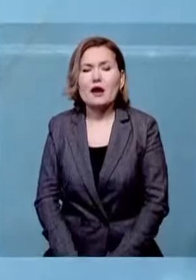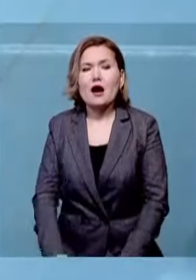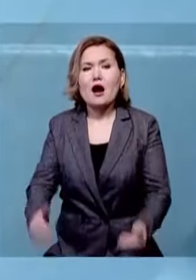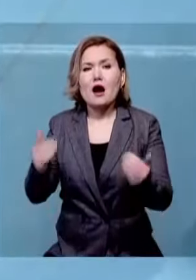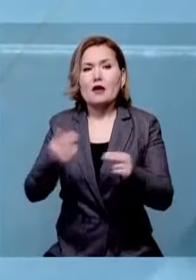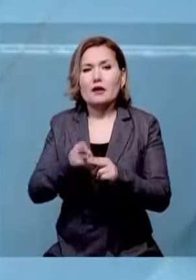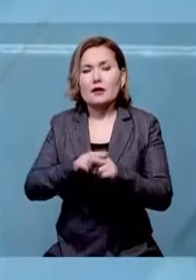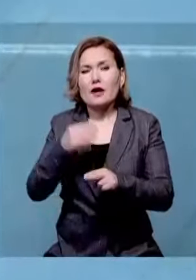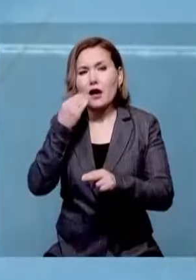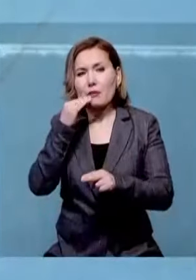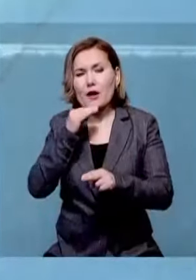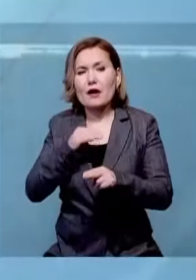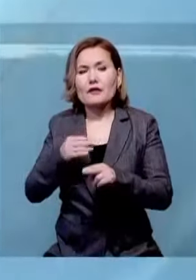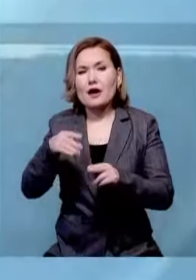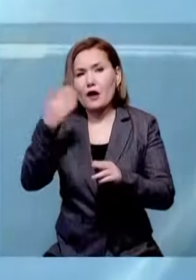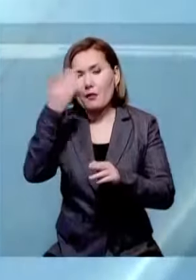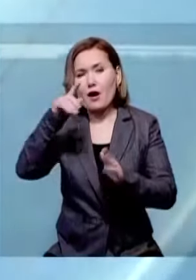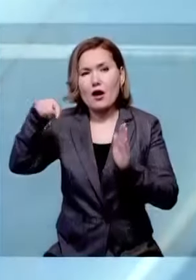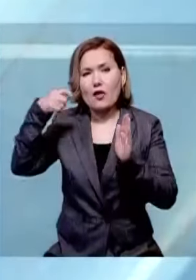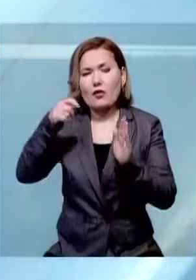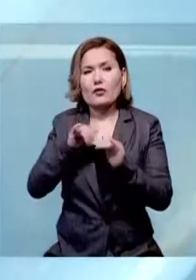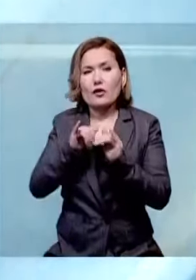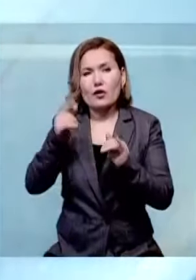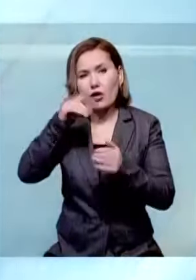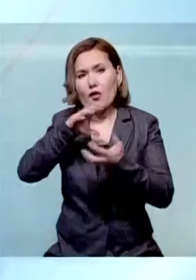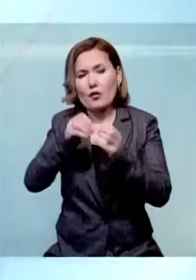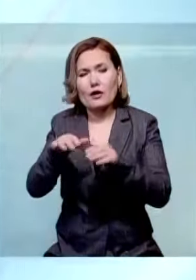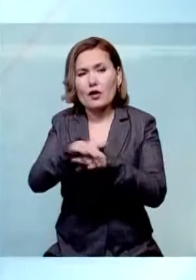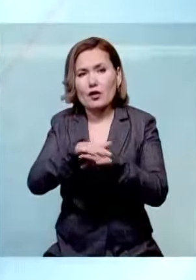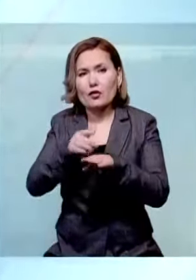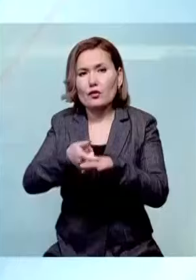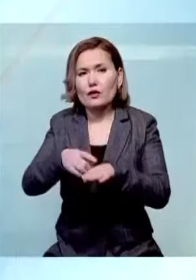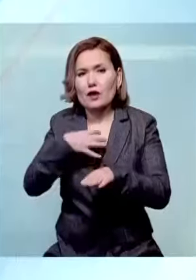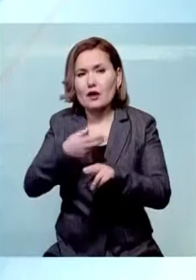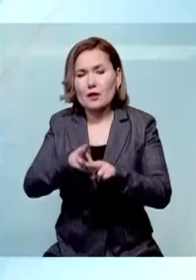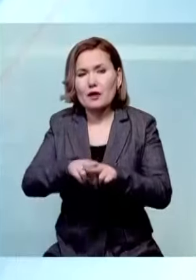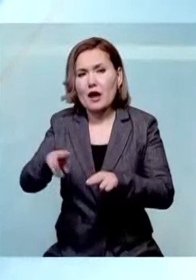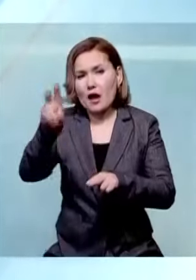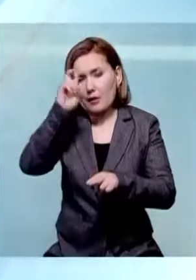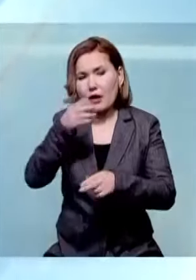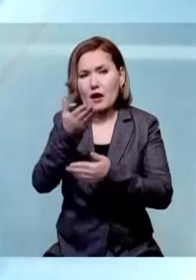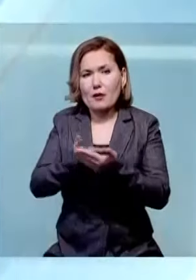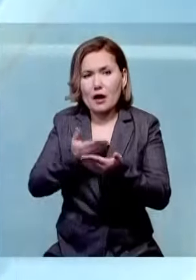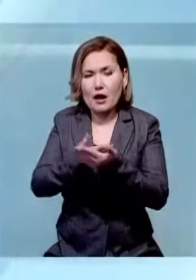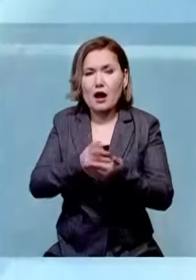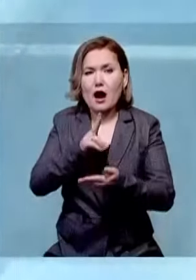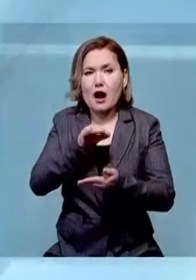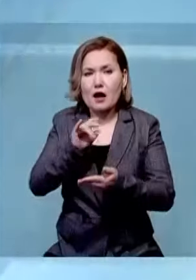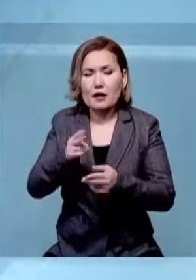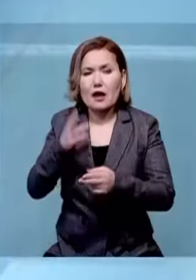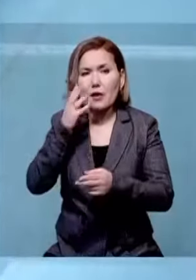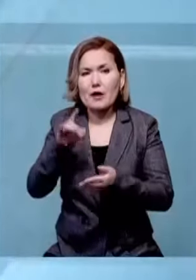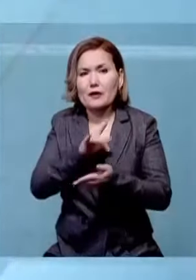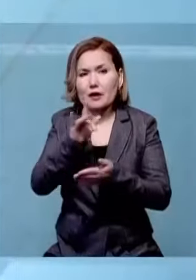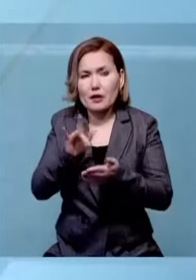Қазіргі кезде сапалы контент пен сериалдардың мазмұны қоғам үшін аса маңызды. Бұл туралы мемлекеттік кеңесші Ерлан Қарин